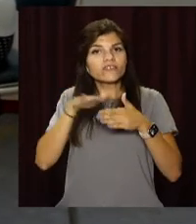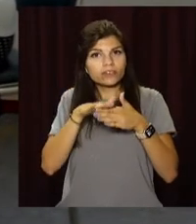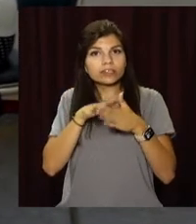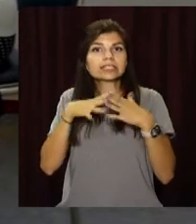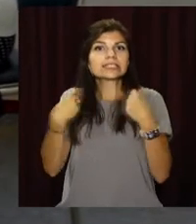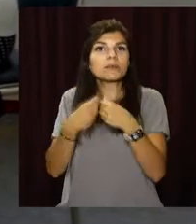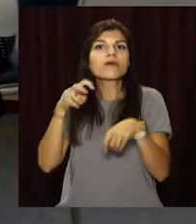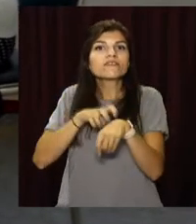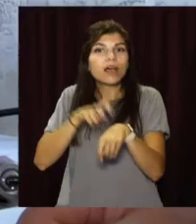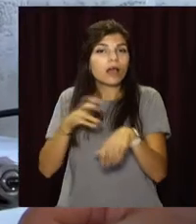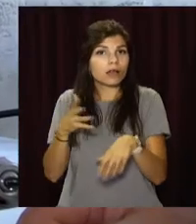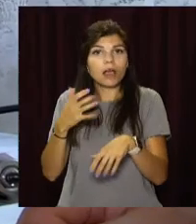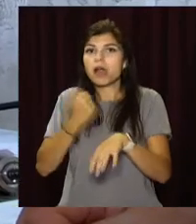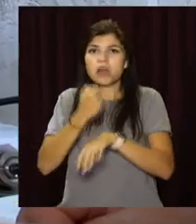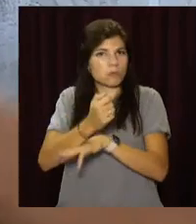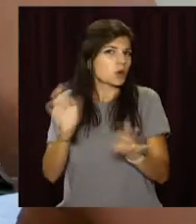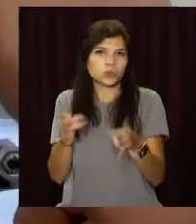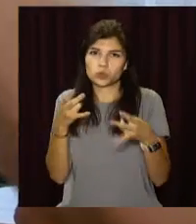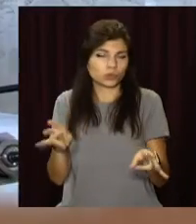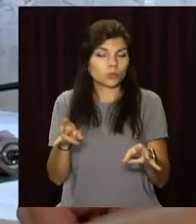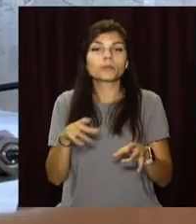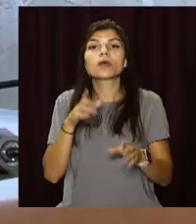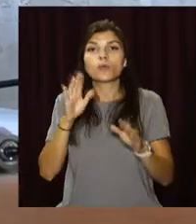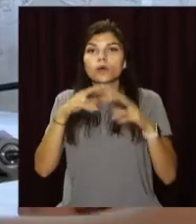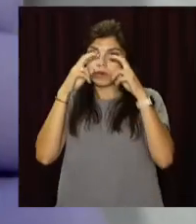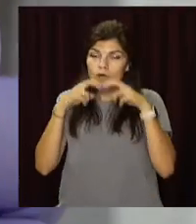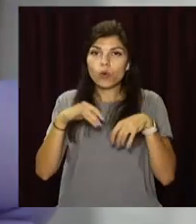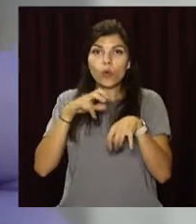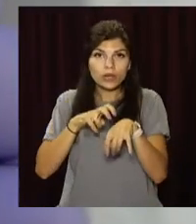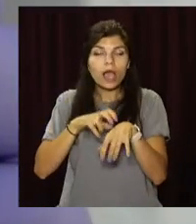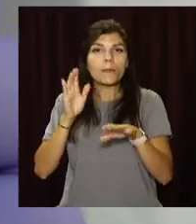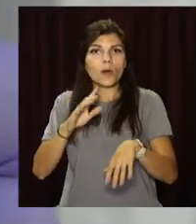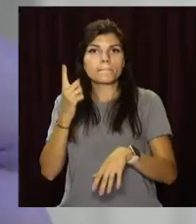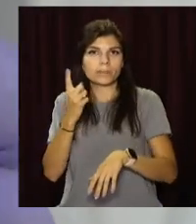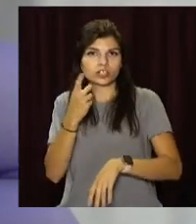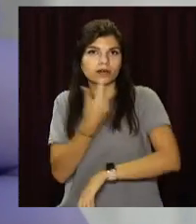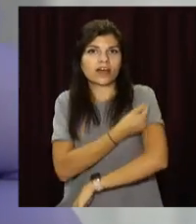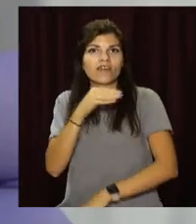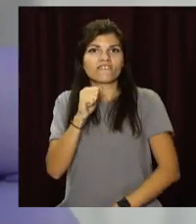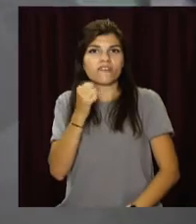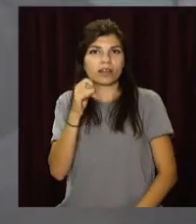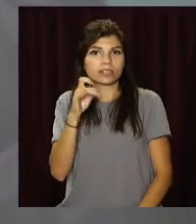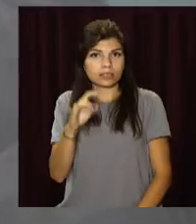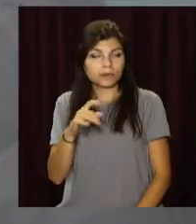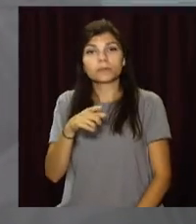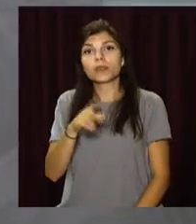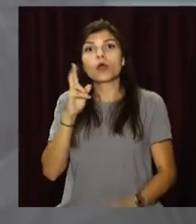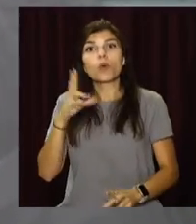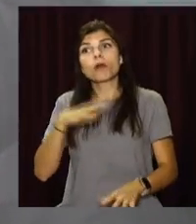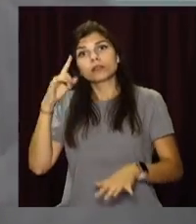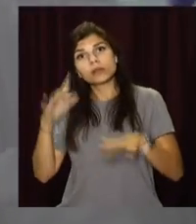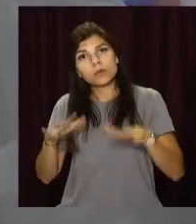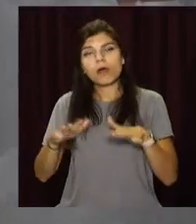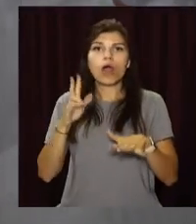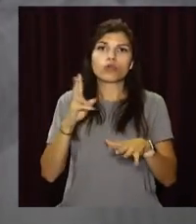прізвище сімейного лікаря. Жодних направлень не потрібно. Потім огляд у лікаря, а далі перша доза Pfizer. Хтось до приходу у центр сумнівався,